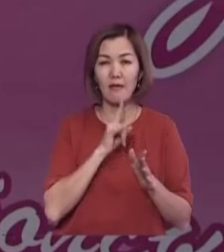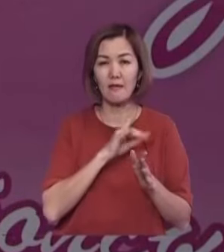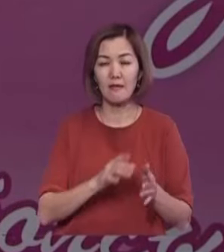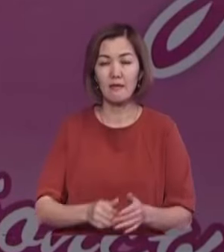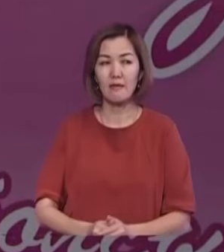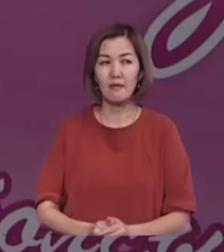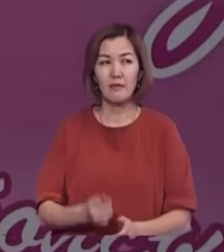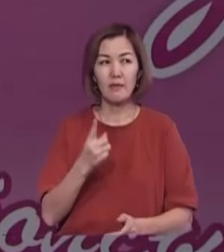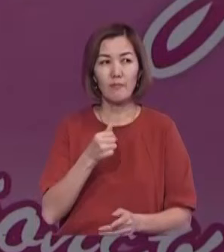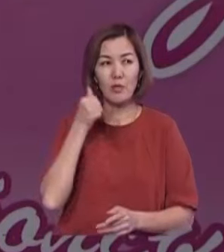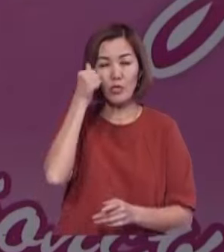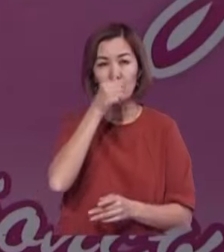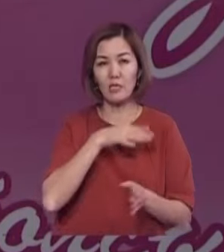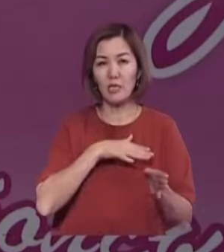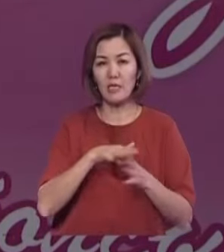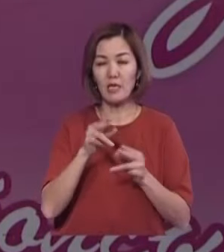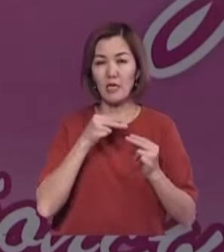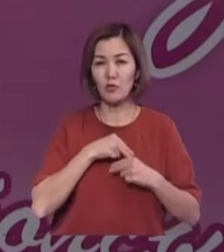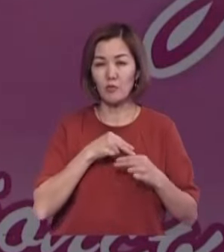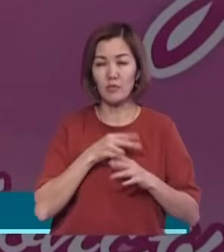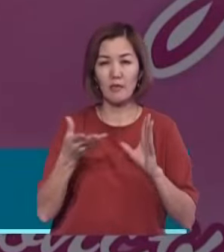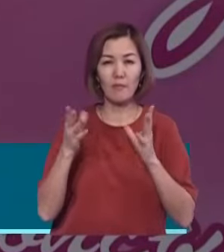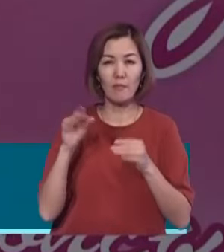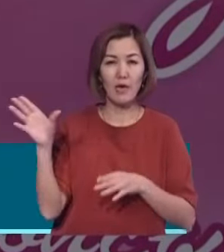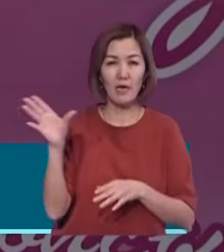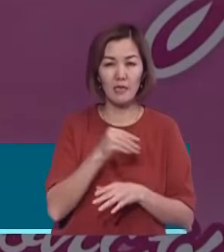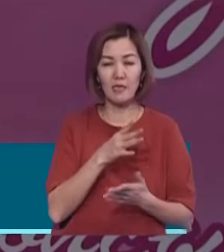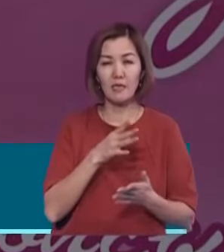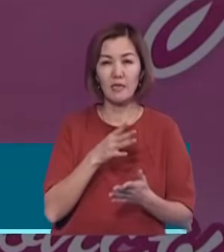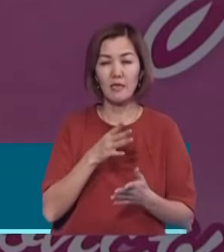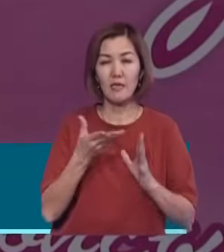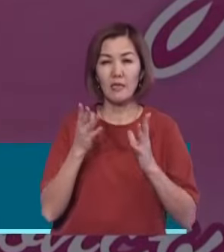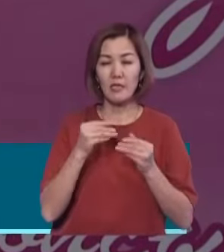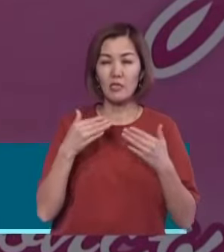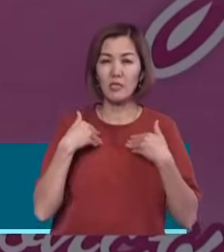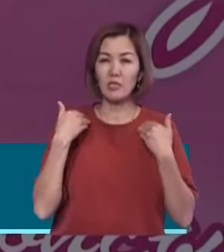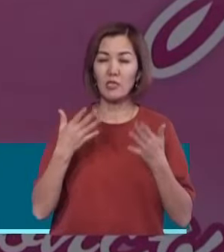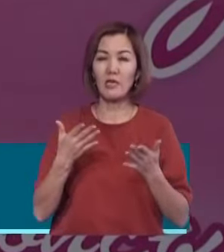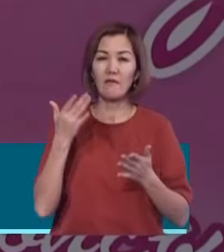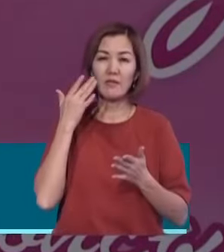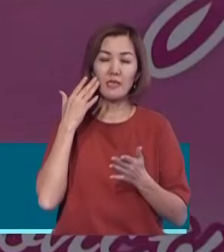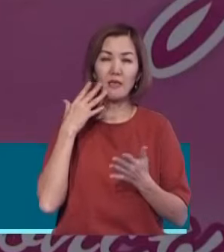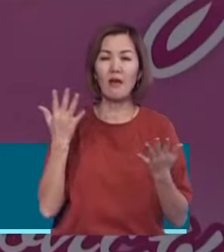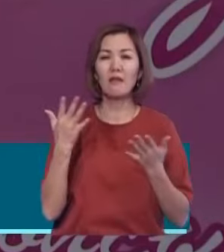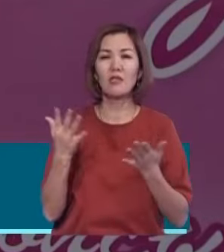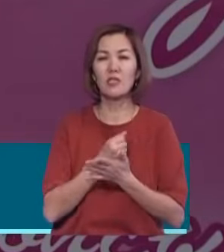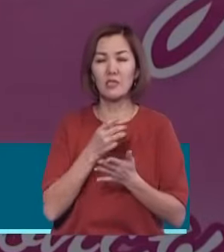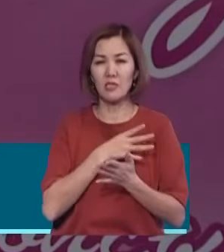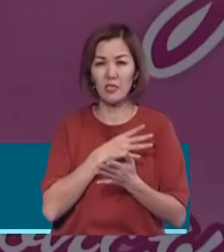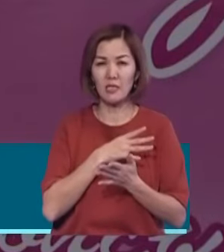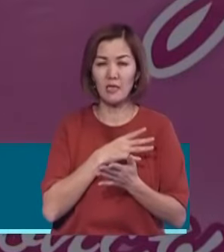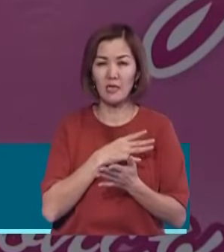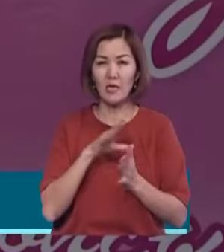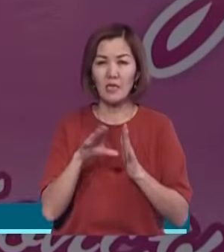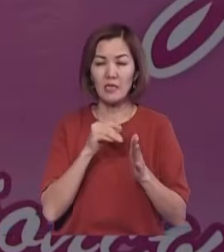Бір жылдың ішінде атқарған шаруаларымыздың барлығыне өзіміз нәтижесін шығарып, қандай жетістіктерге жеттік, сайлаушыларымыздың